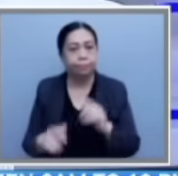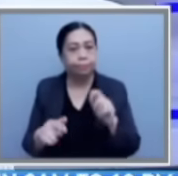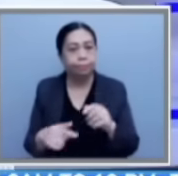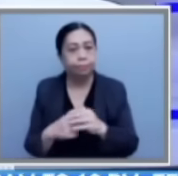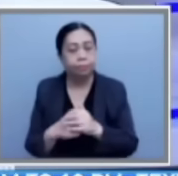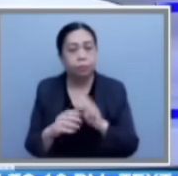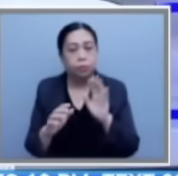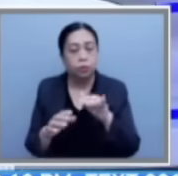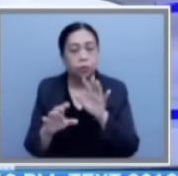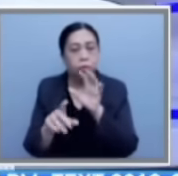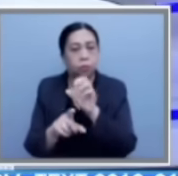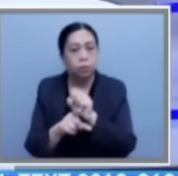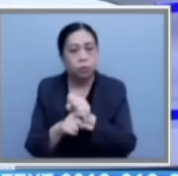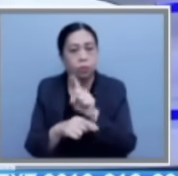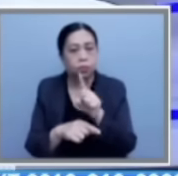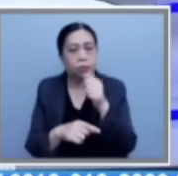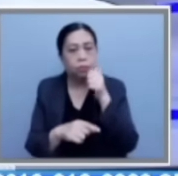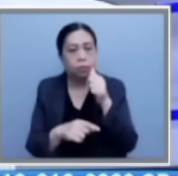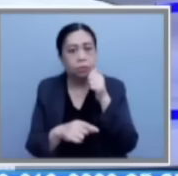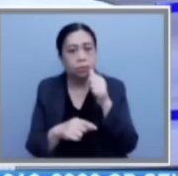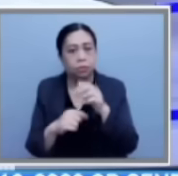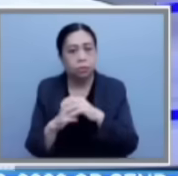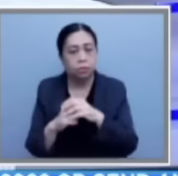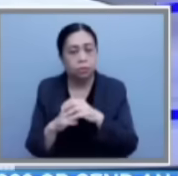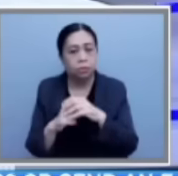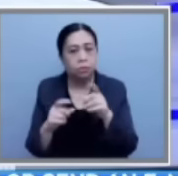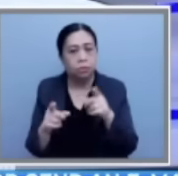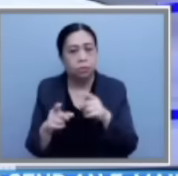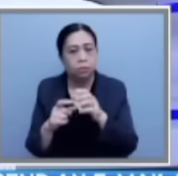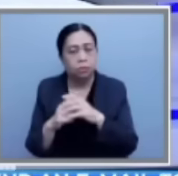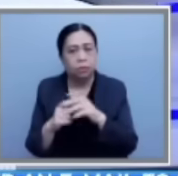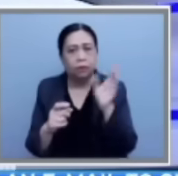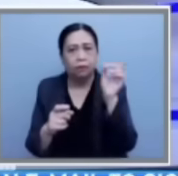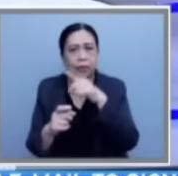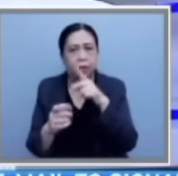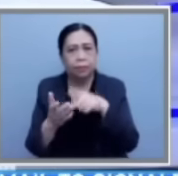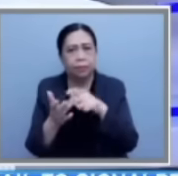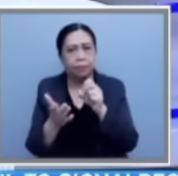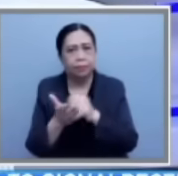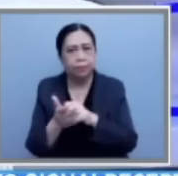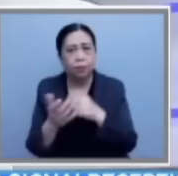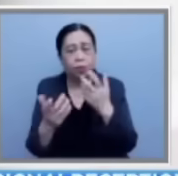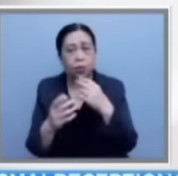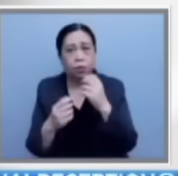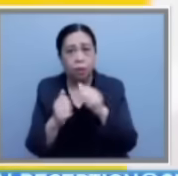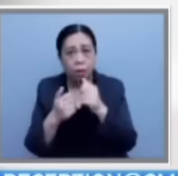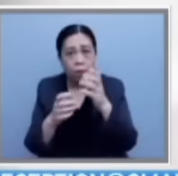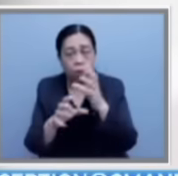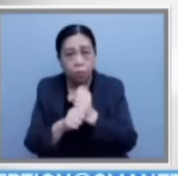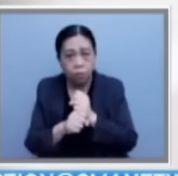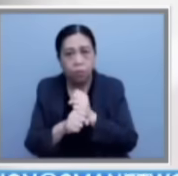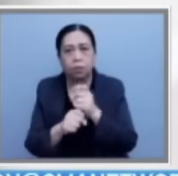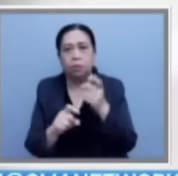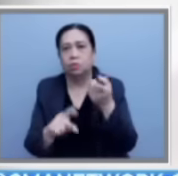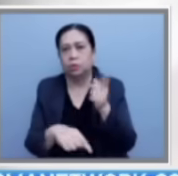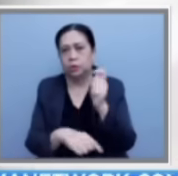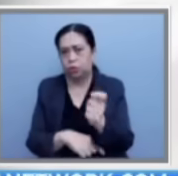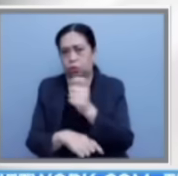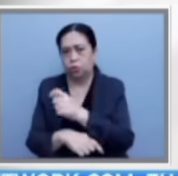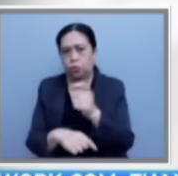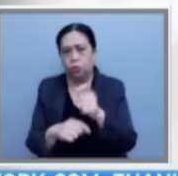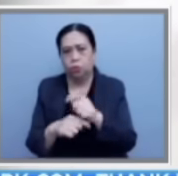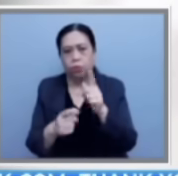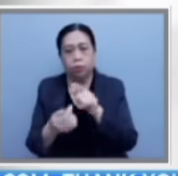huli ang isang babae na bumili daw ng fake passport na nakita lamang niya sa tiktok babyahe pa cyprus sana ang babae pero